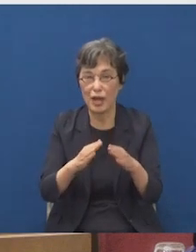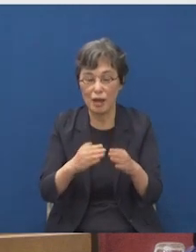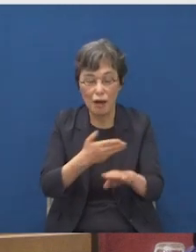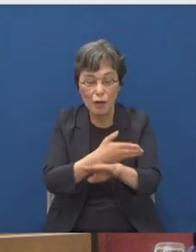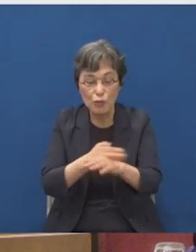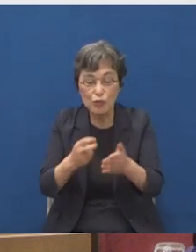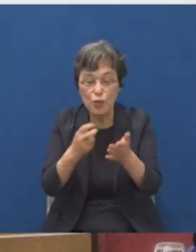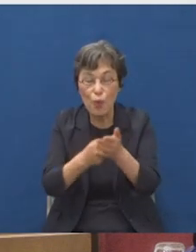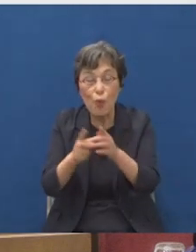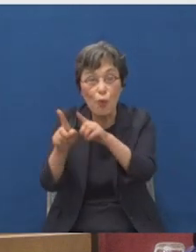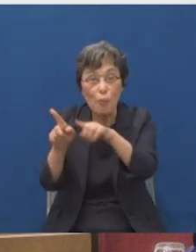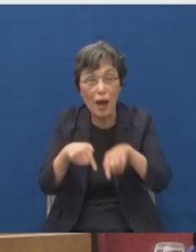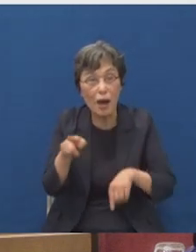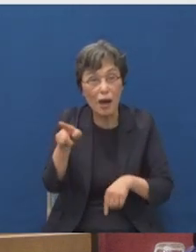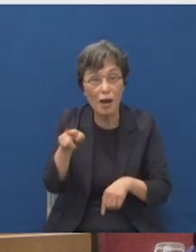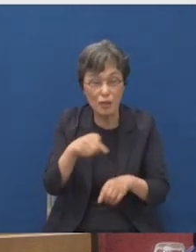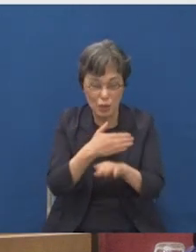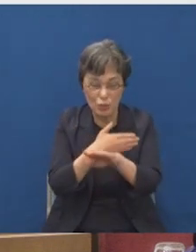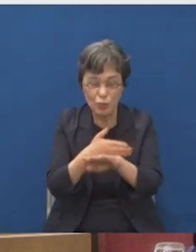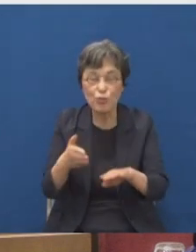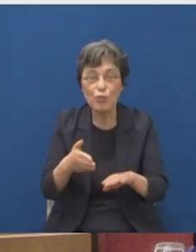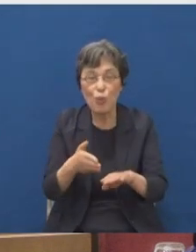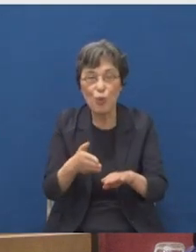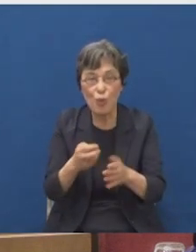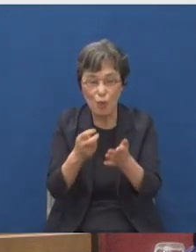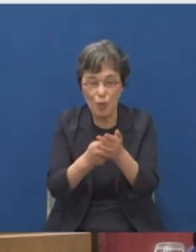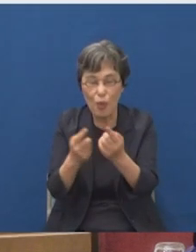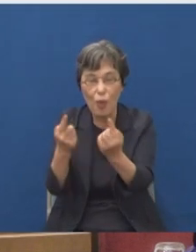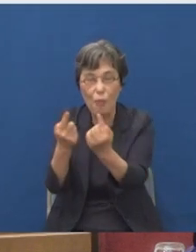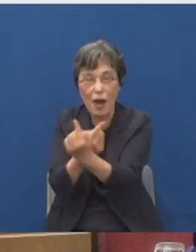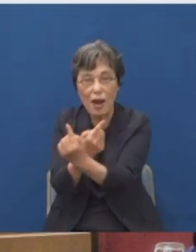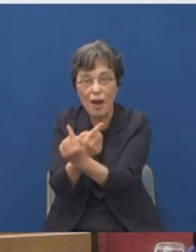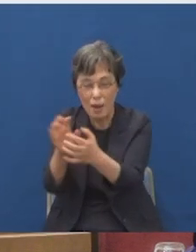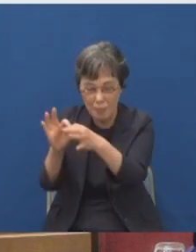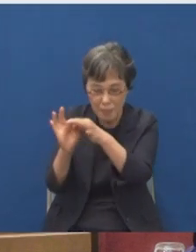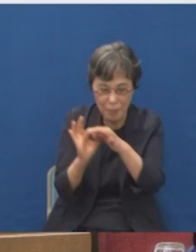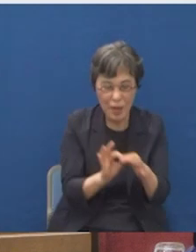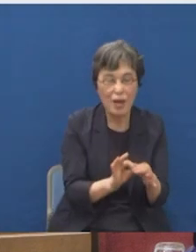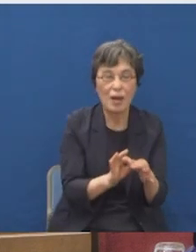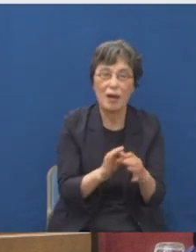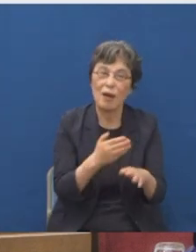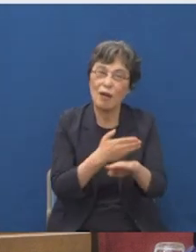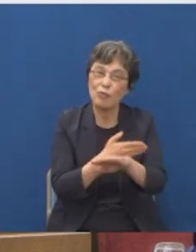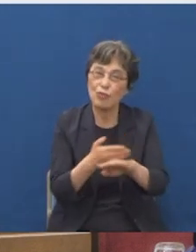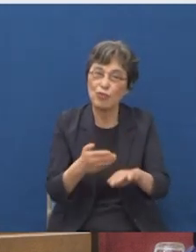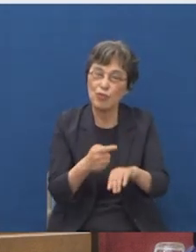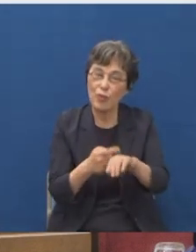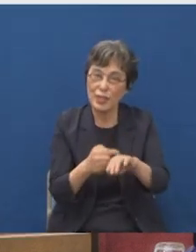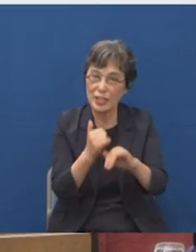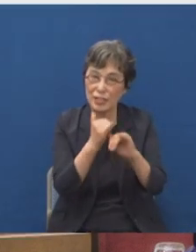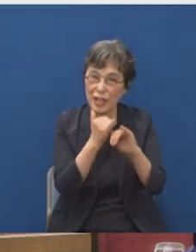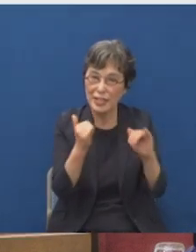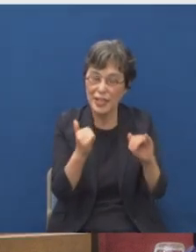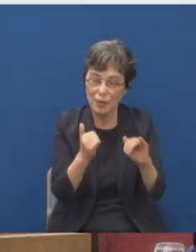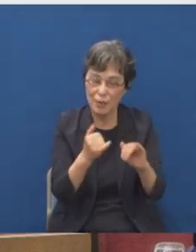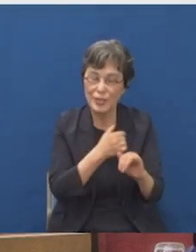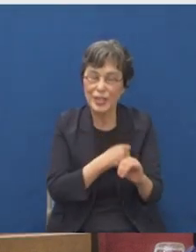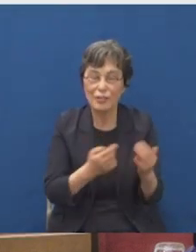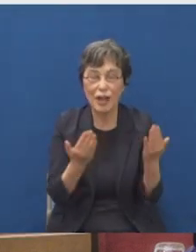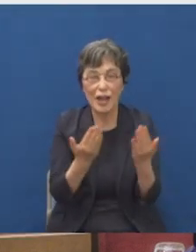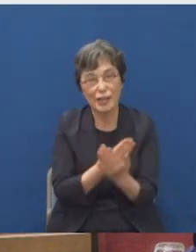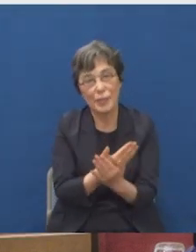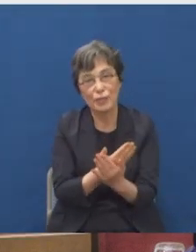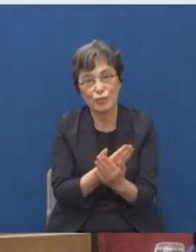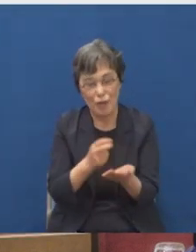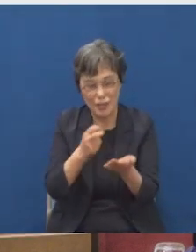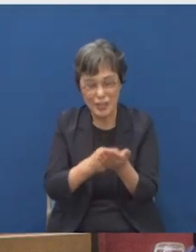法施行令及び水道法施行規則の一部改正に伴い、水道技術管理者の資格を改めるなど、規